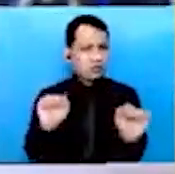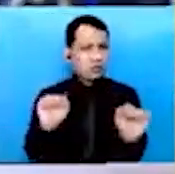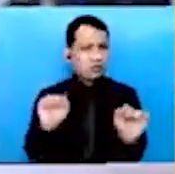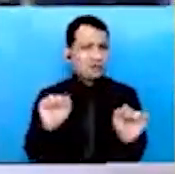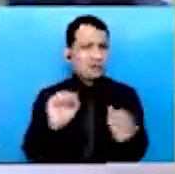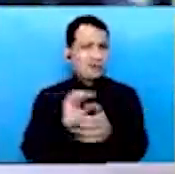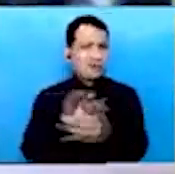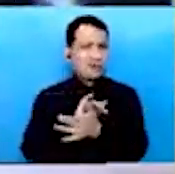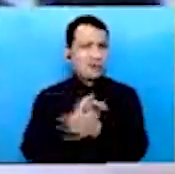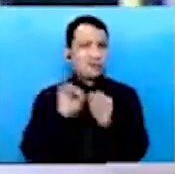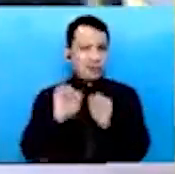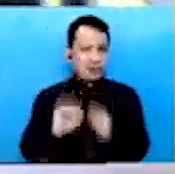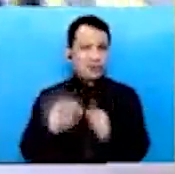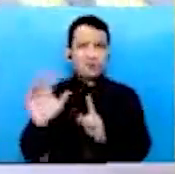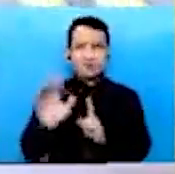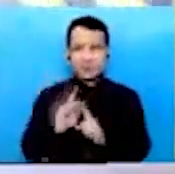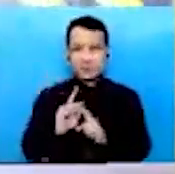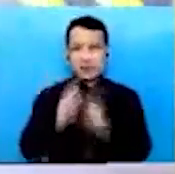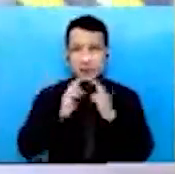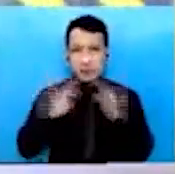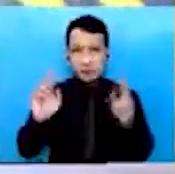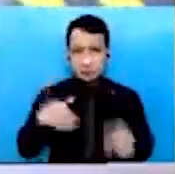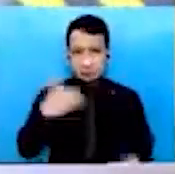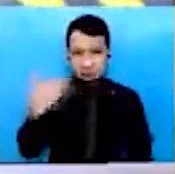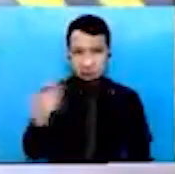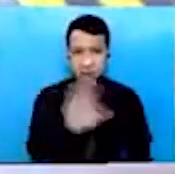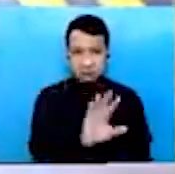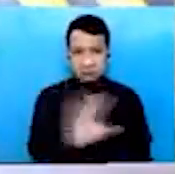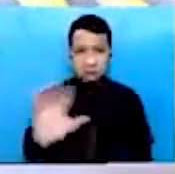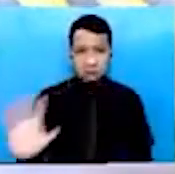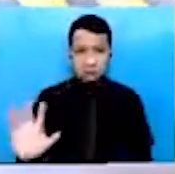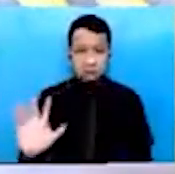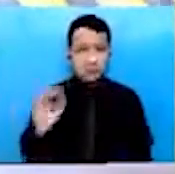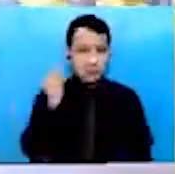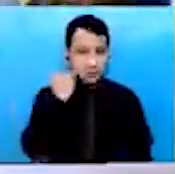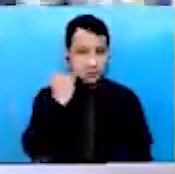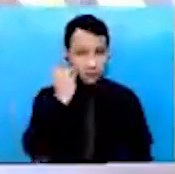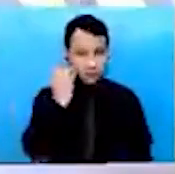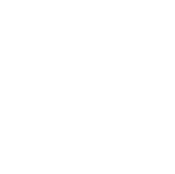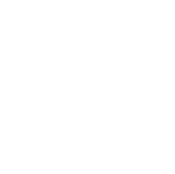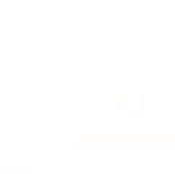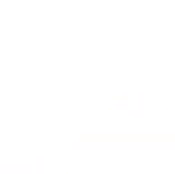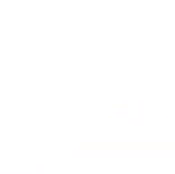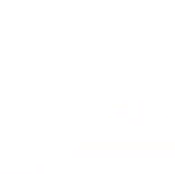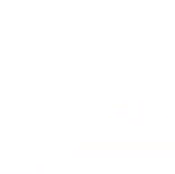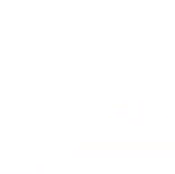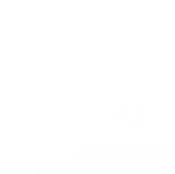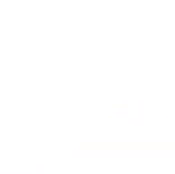COVID-19. Nagbabalita mula sa Frontline, Jenny Dongon, News 5.